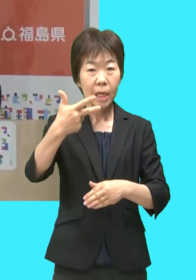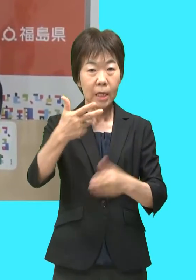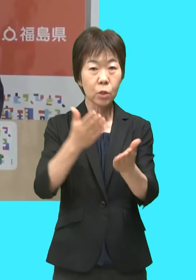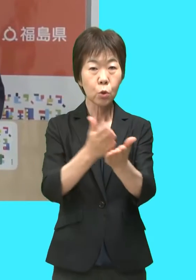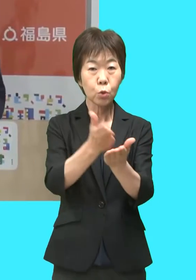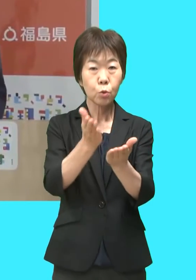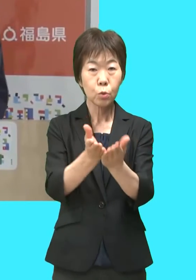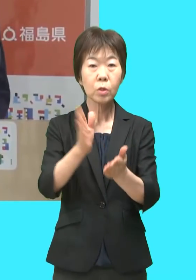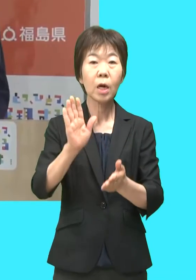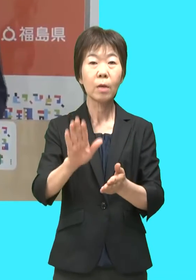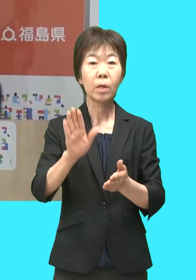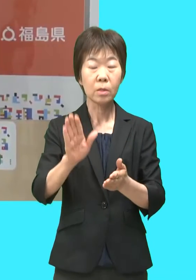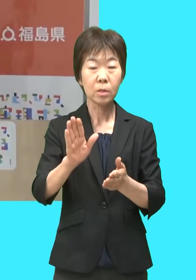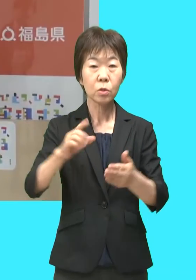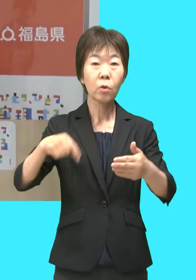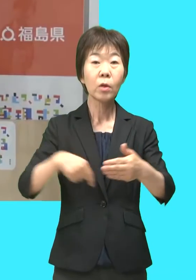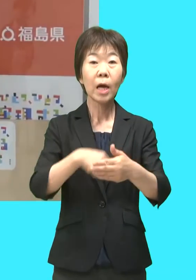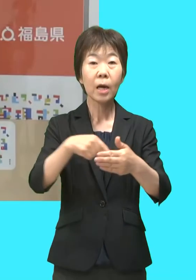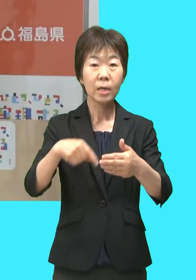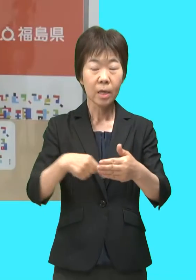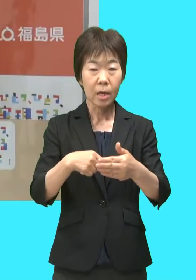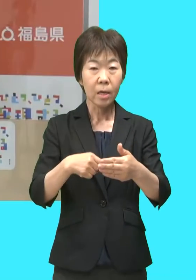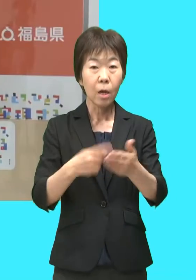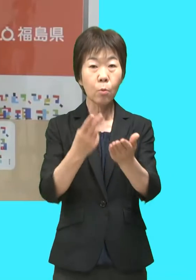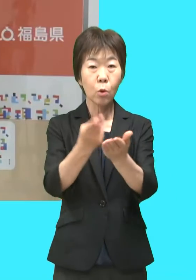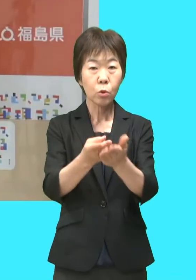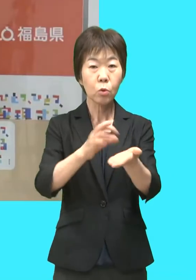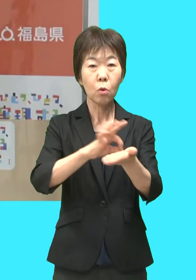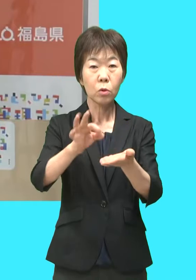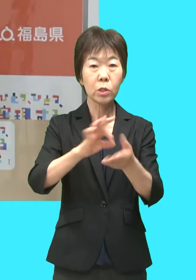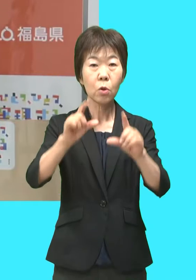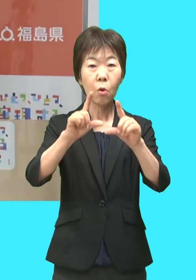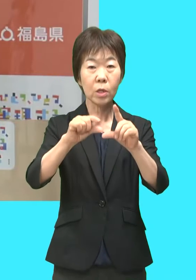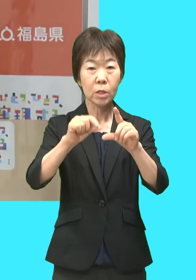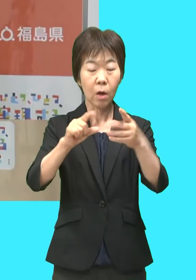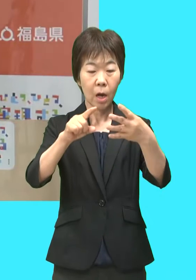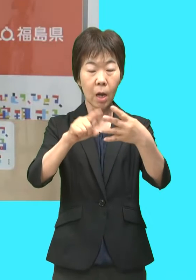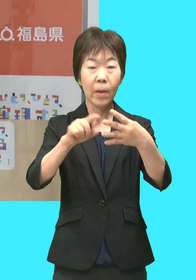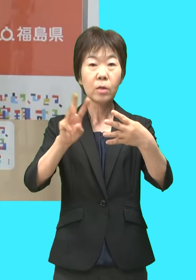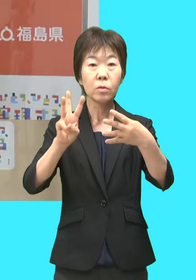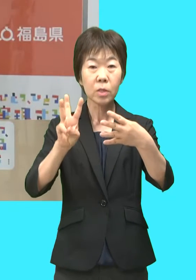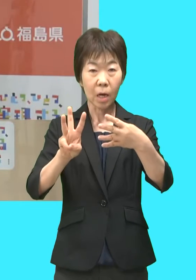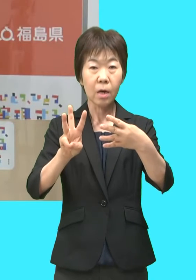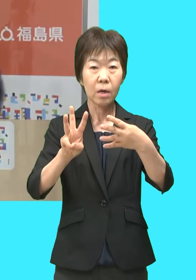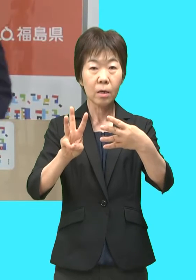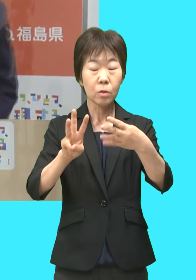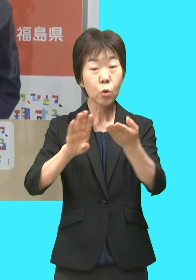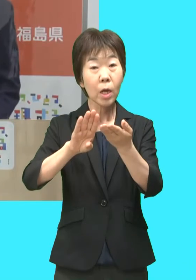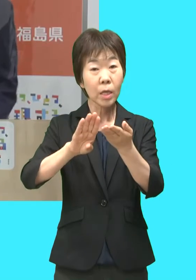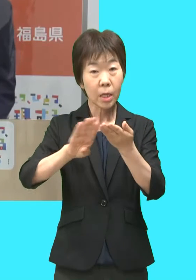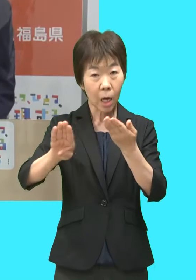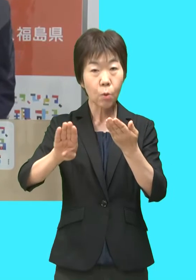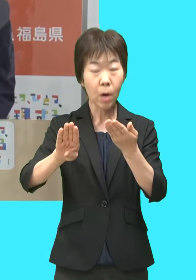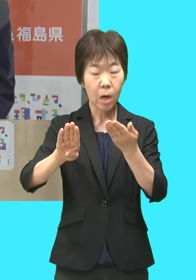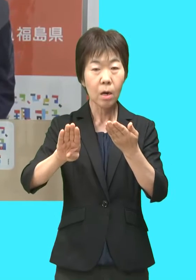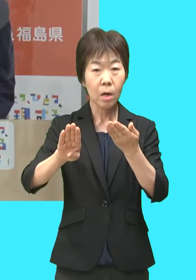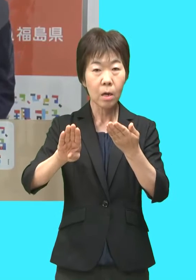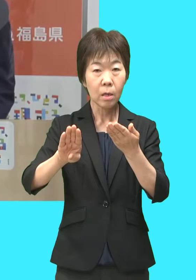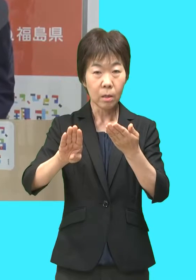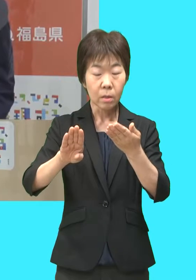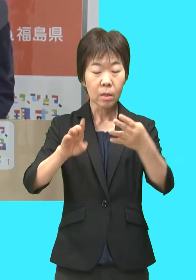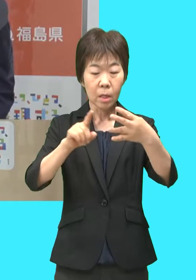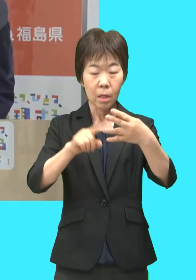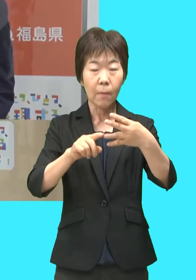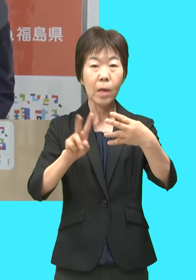分ありますが、その中で病床の使用率はステージ3、それ以外の指標について